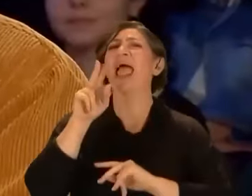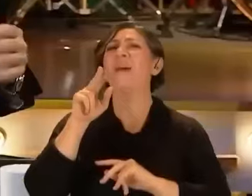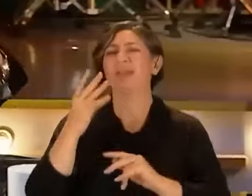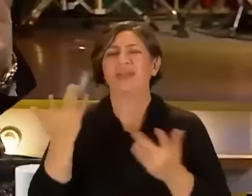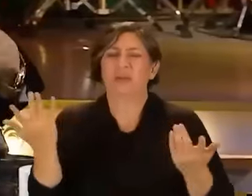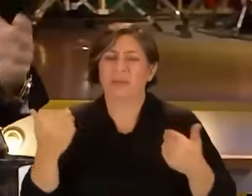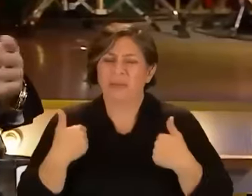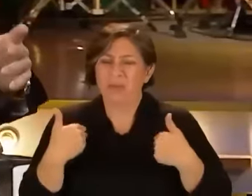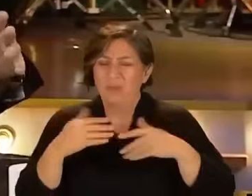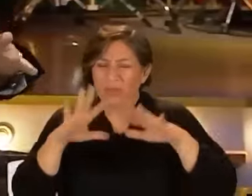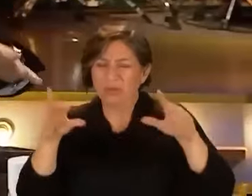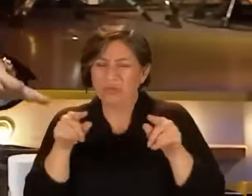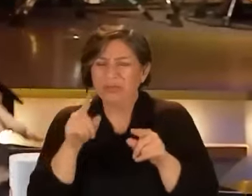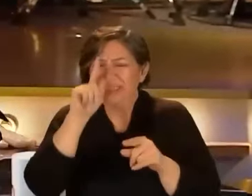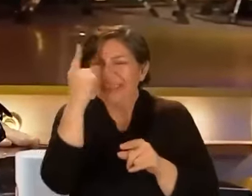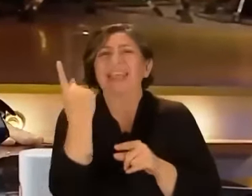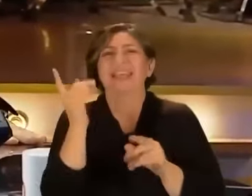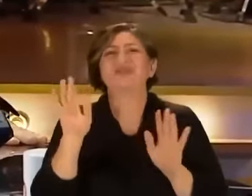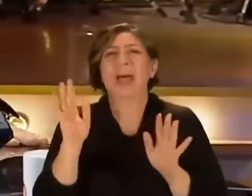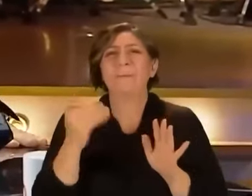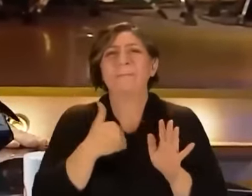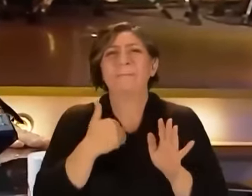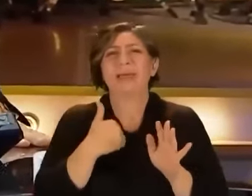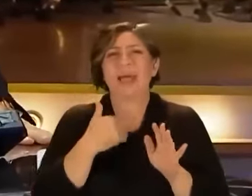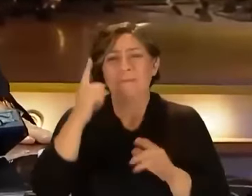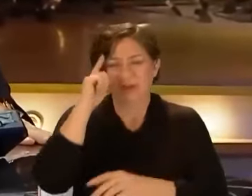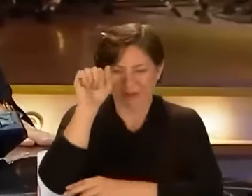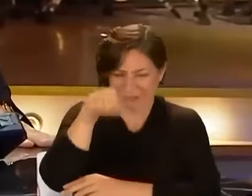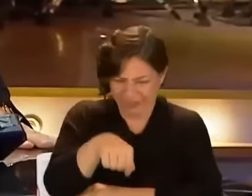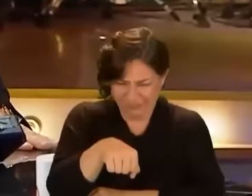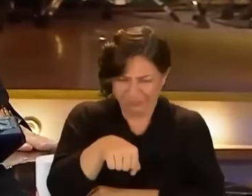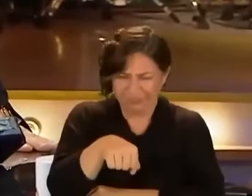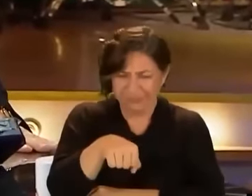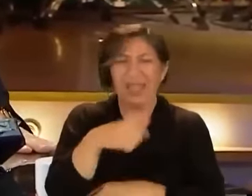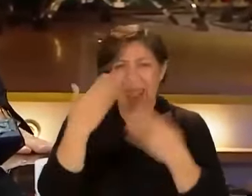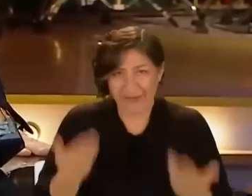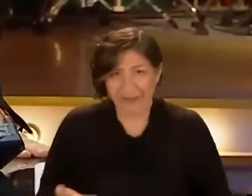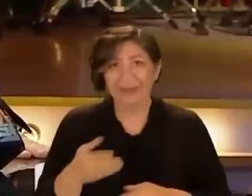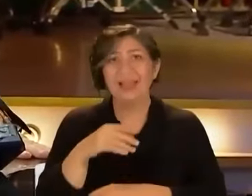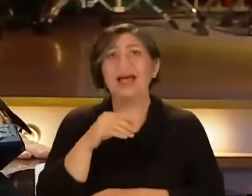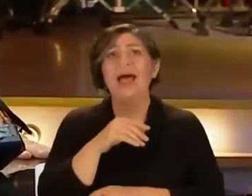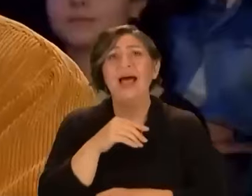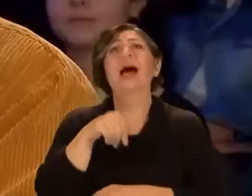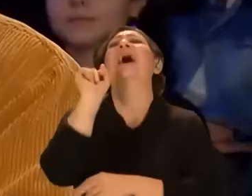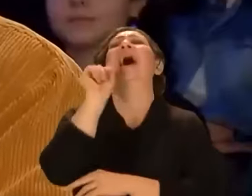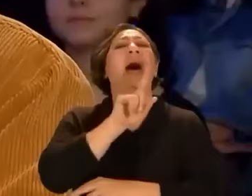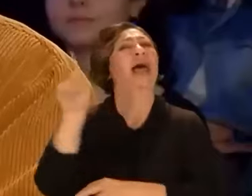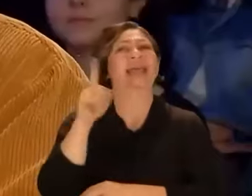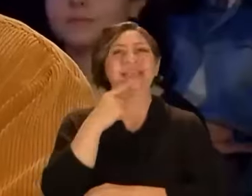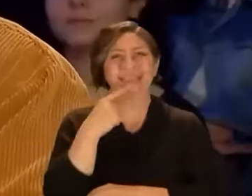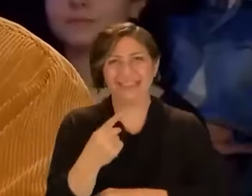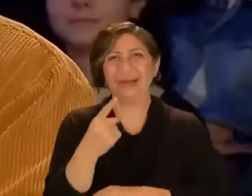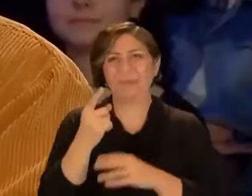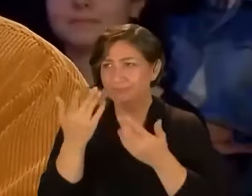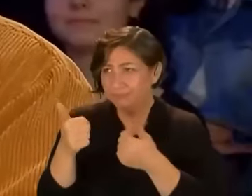Diyorsun ki ben tamam bütün bu. Sadece bana başını önüne eğdiğinde evet, kaldırdığında hayır